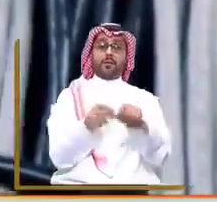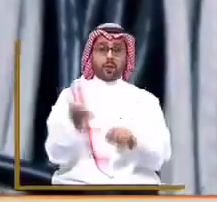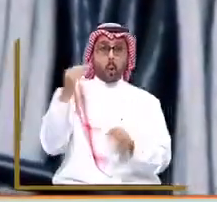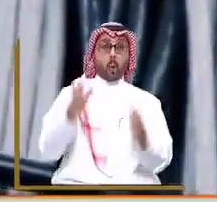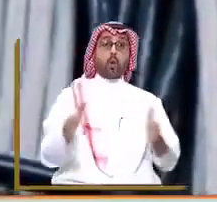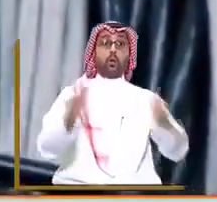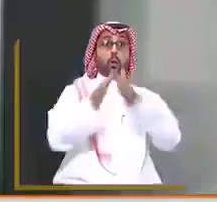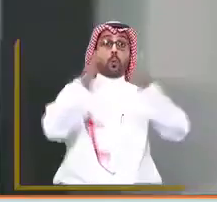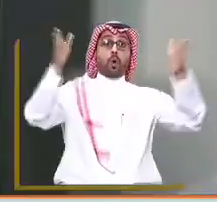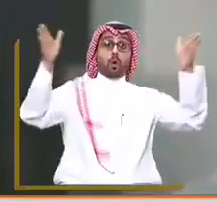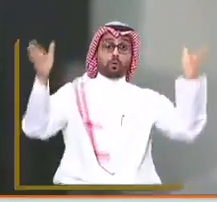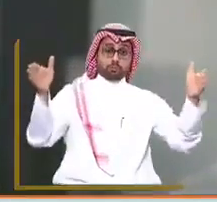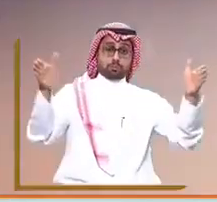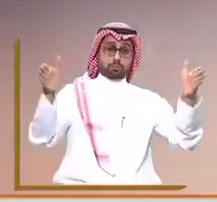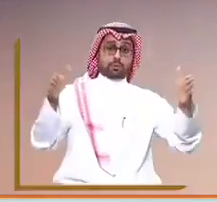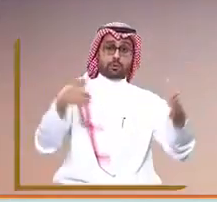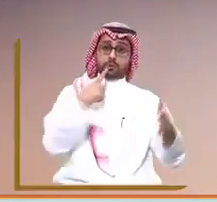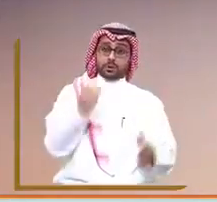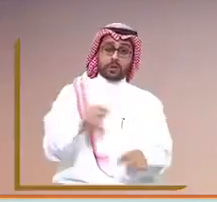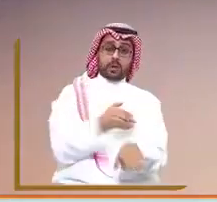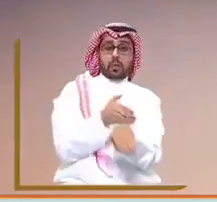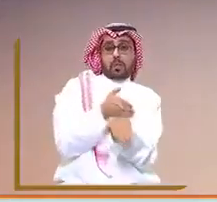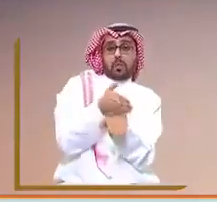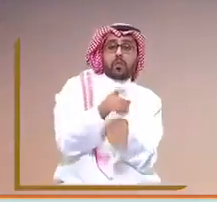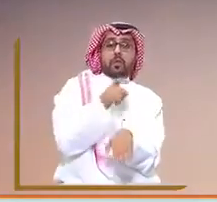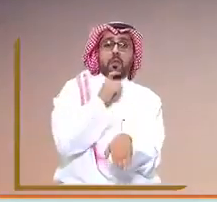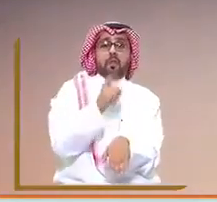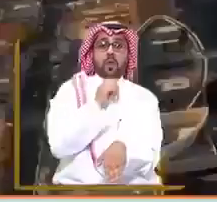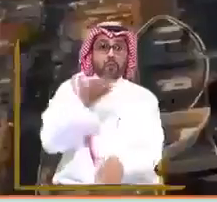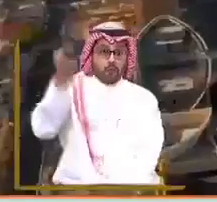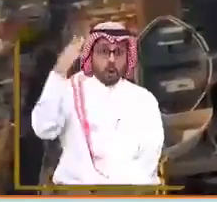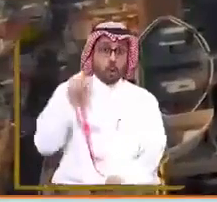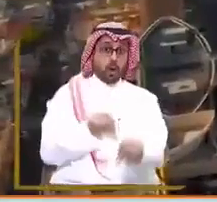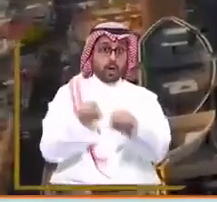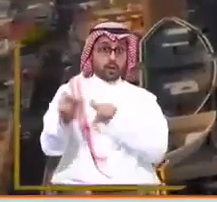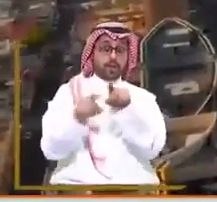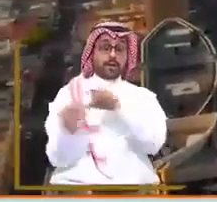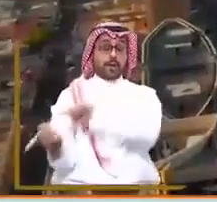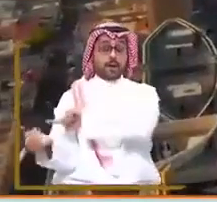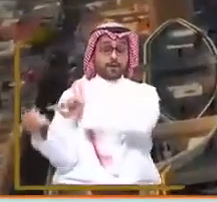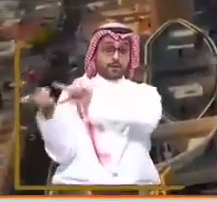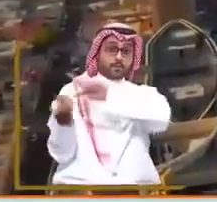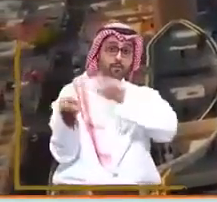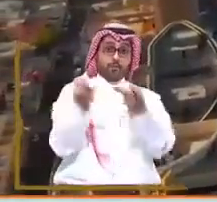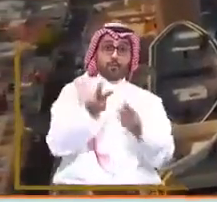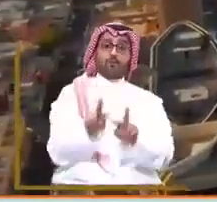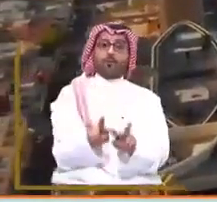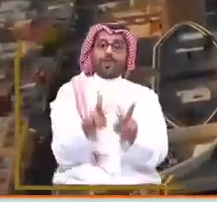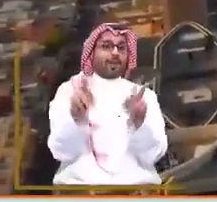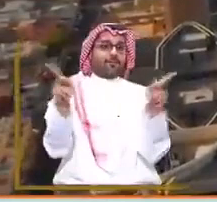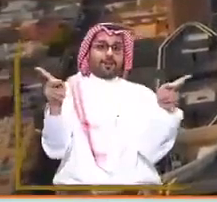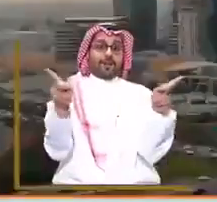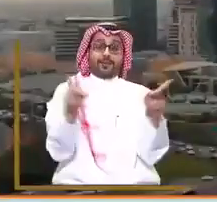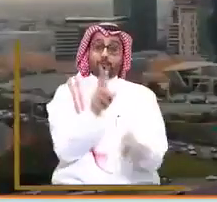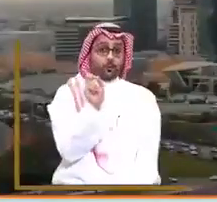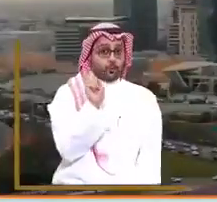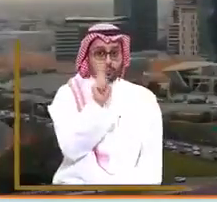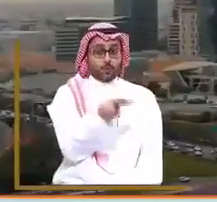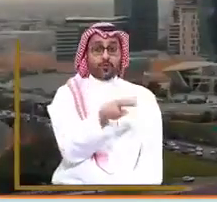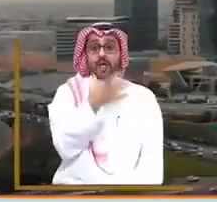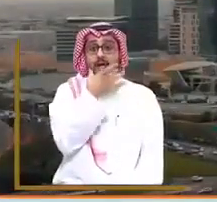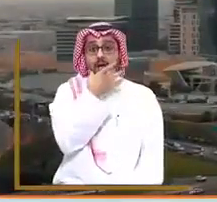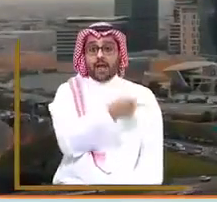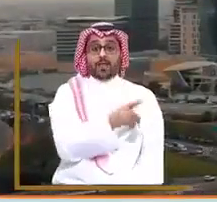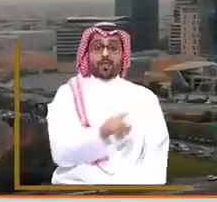والإمكانات غير المحدودة للوصول إلى المعرفة. وتستضيف الرياض حدثا عالميا يتمثل في المنتدى